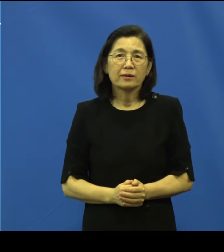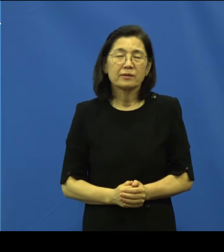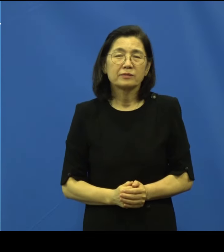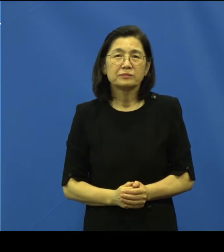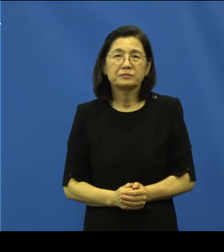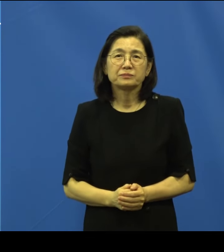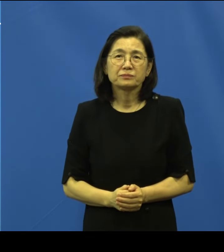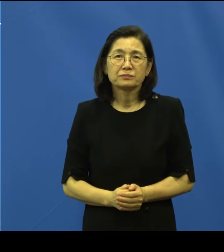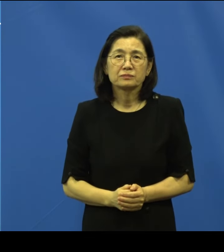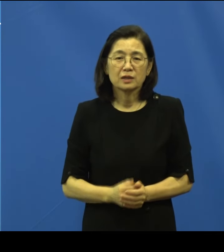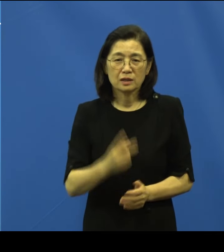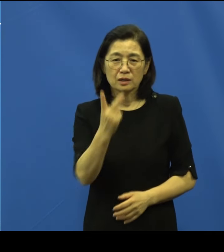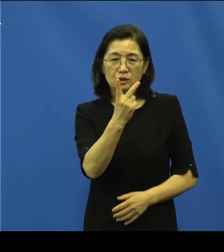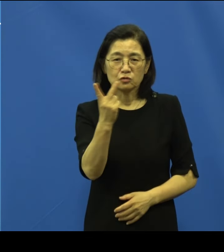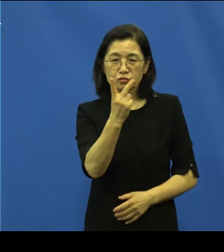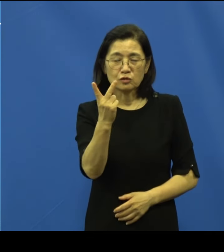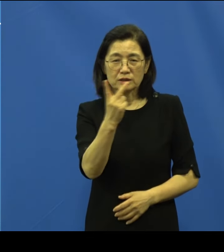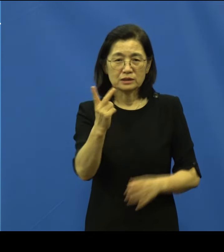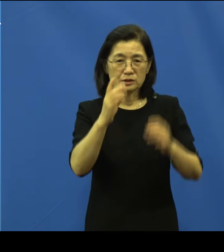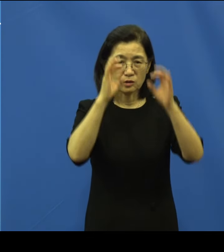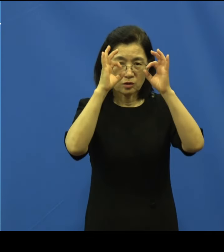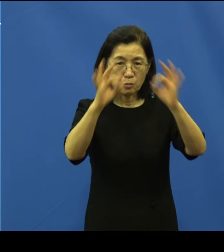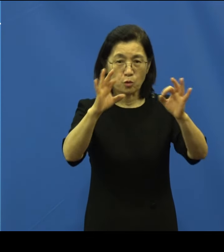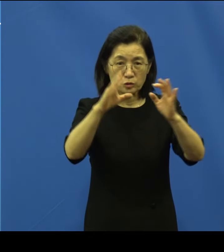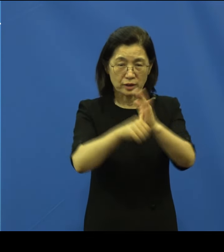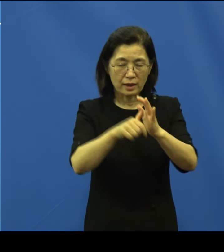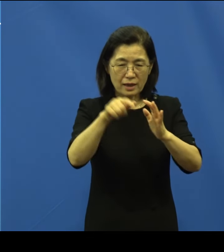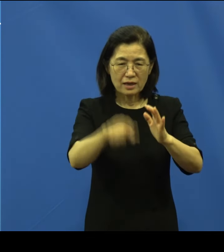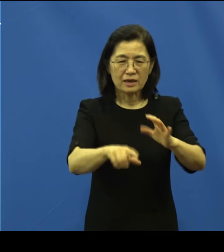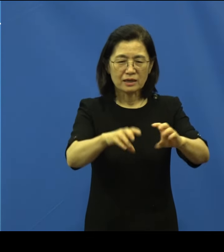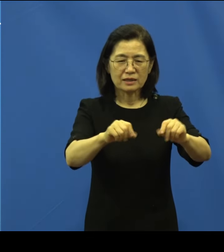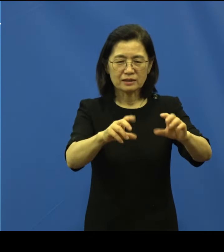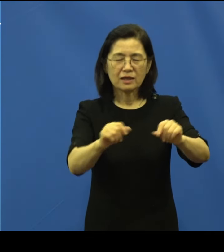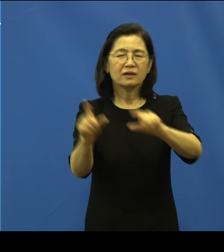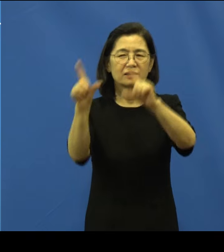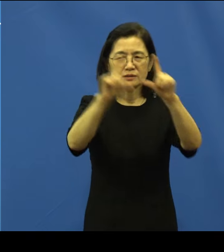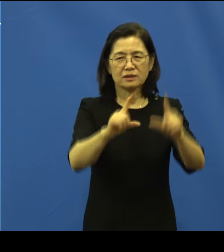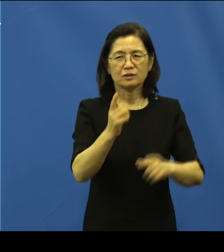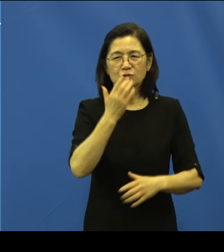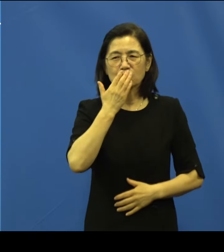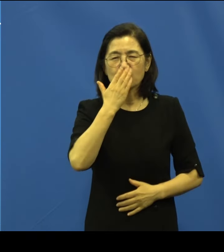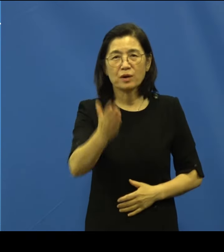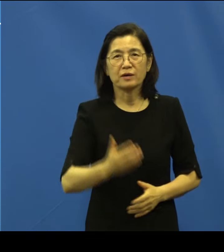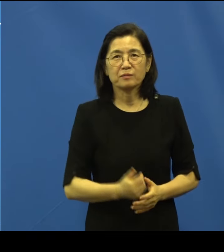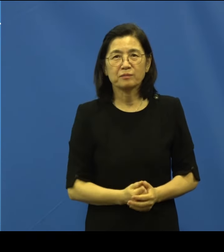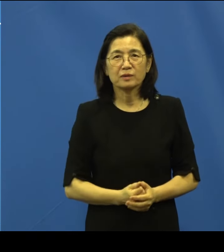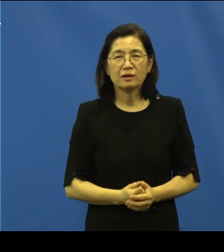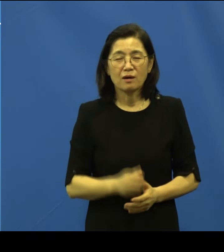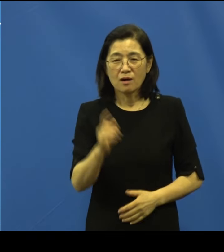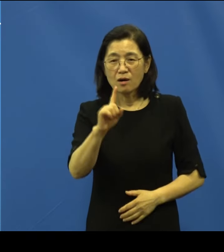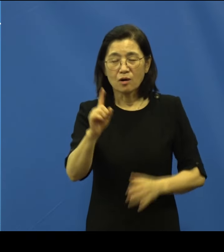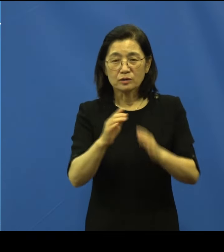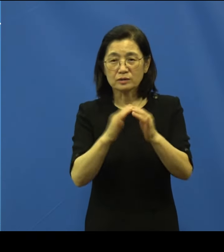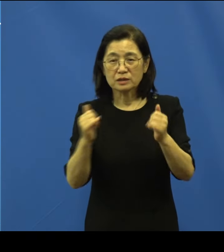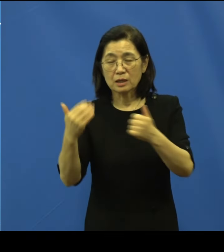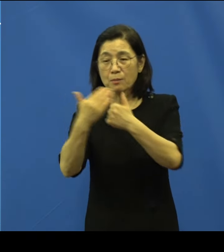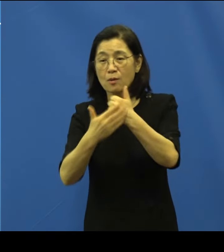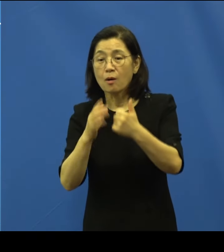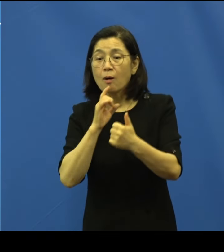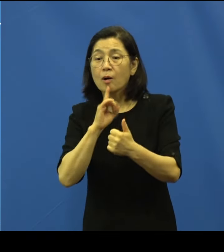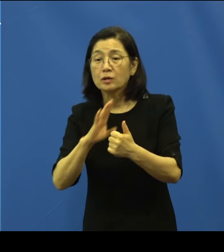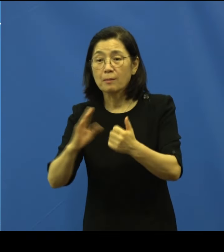된다는 거예요. 그래야 이 땅을 살아갈 수 있는 거예요. 어떤 사람은 막 은혜만 받아가지고 현실의 감각이 전혀 없어.